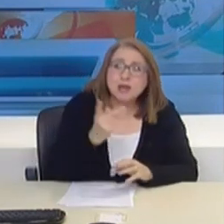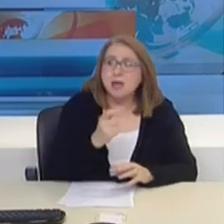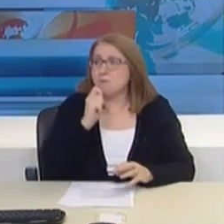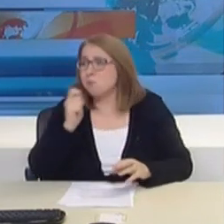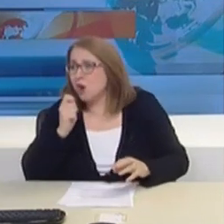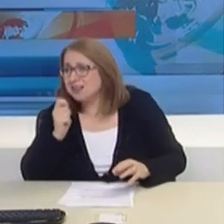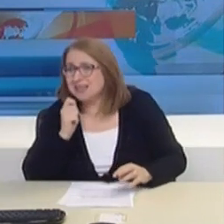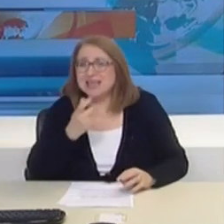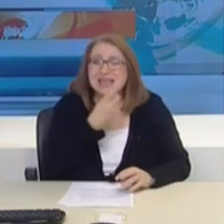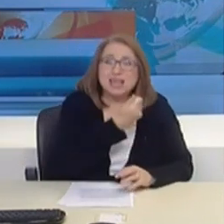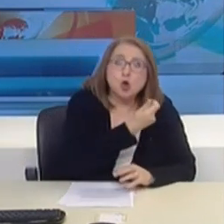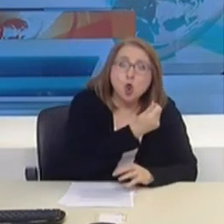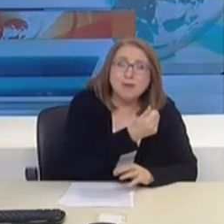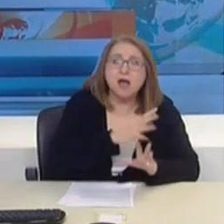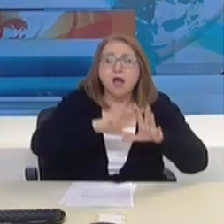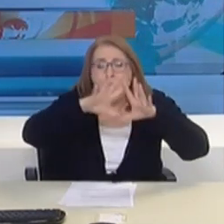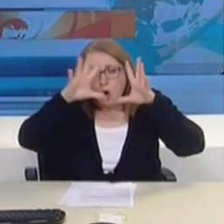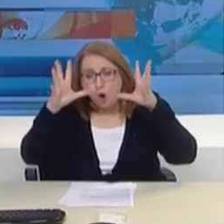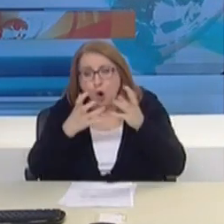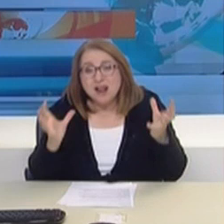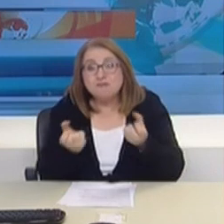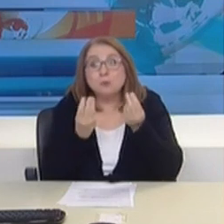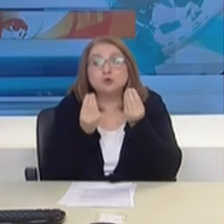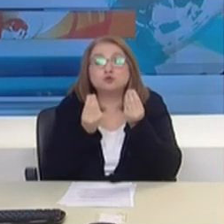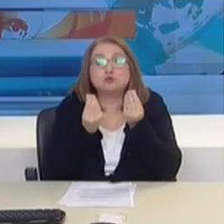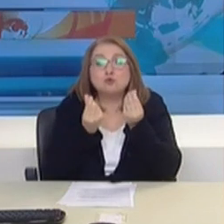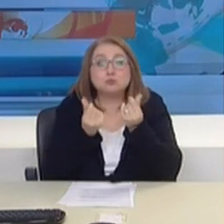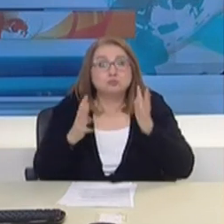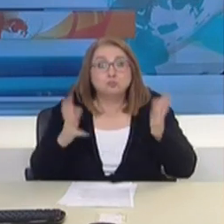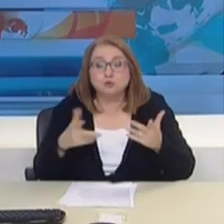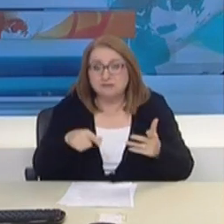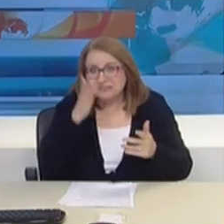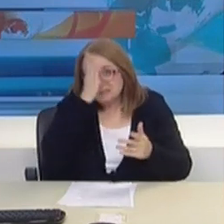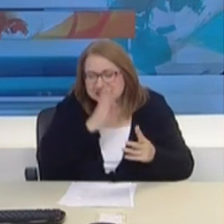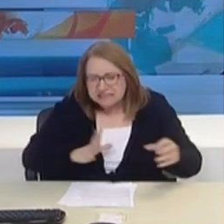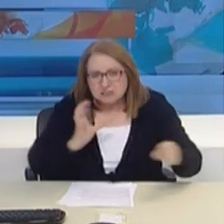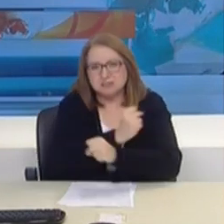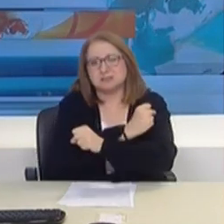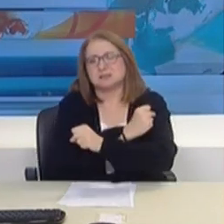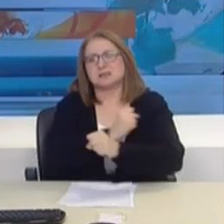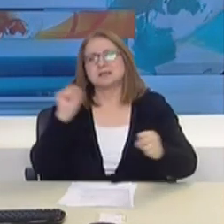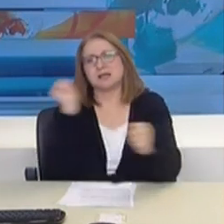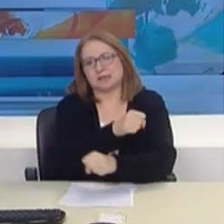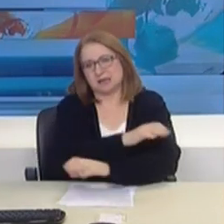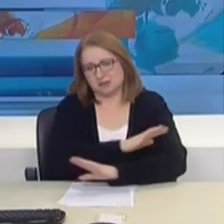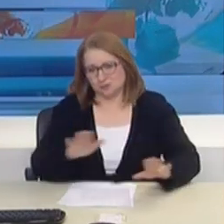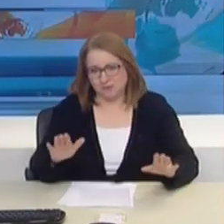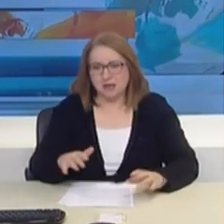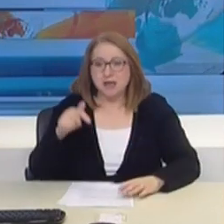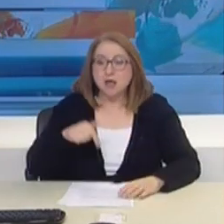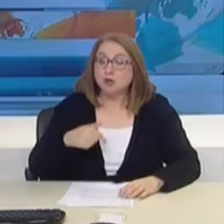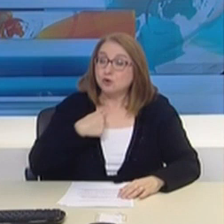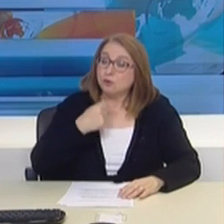κρίση. Θέλω να πω εδώ ένα μεγάλο ευχαριστώ σε όσους συμμορφώνονται με μέτρα σκληρά, όσους ξεπερνούν τις προσωπικές